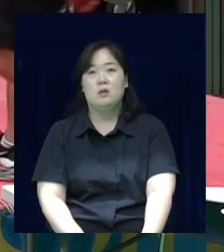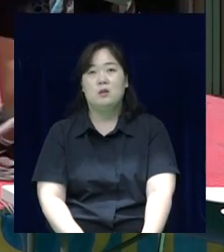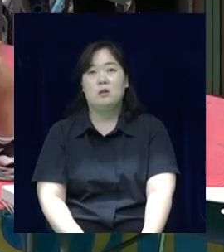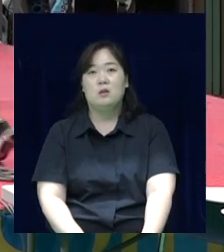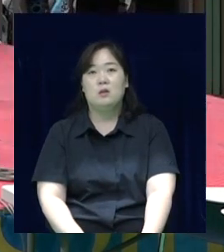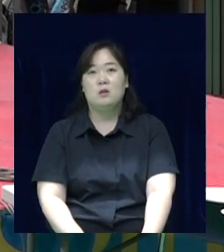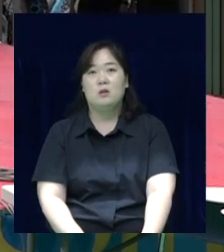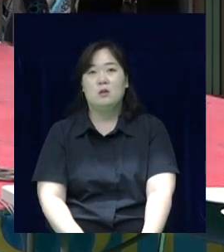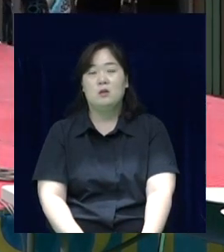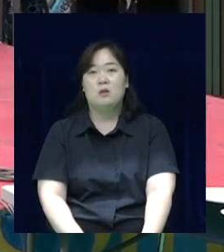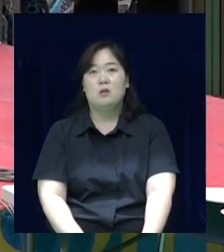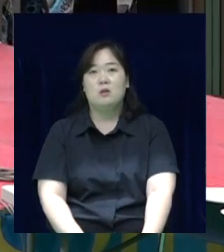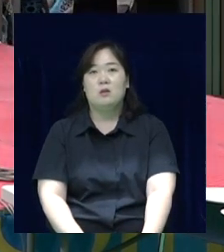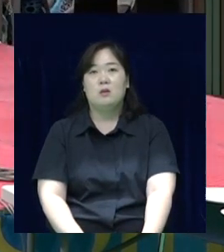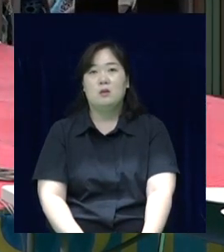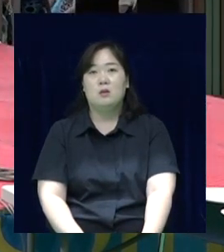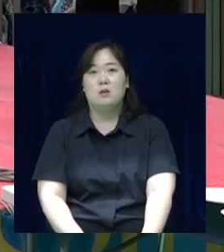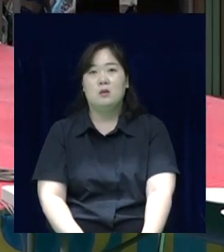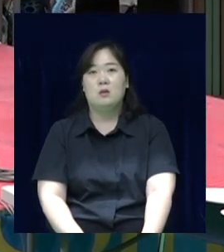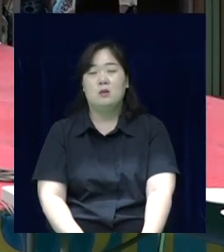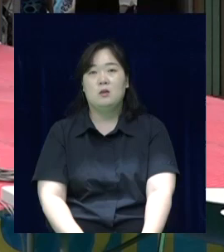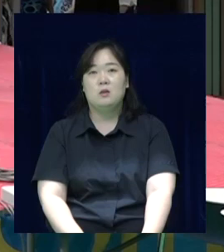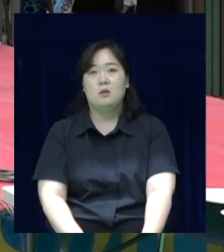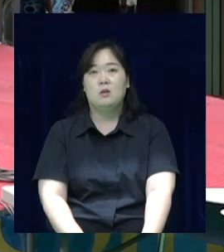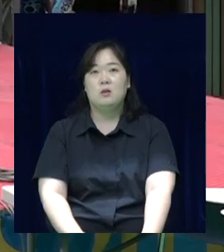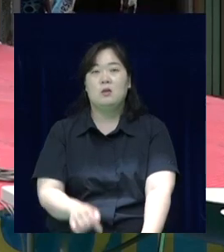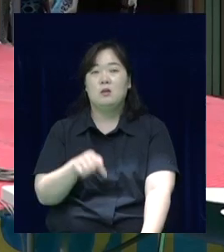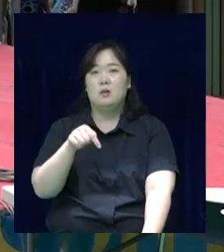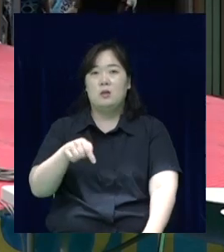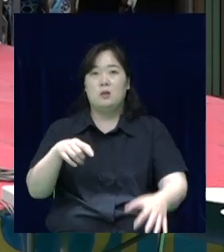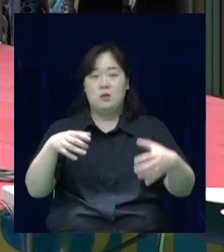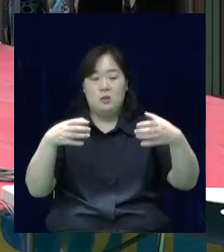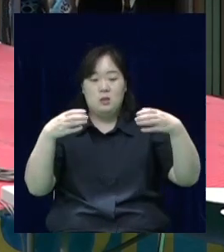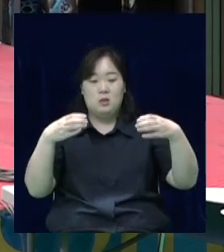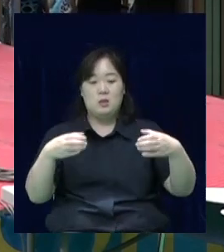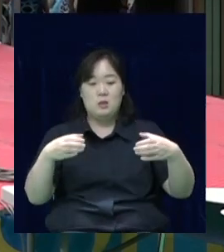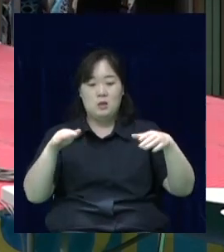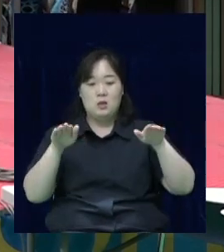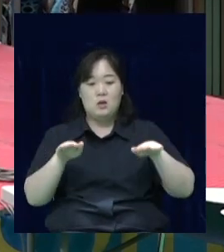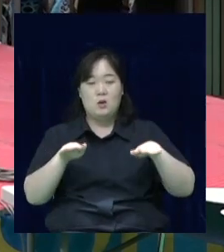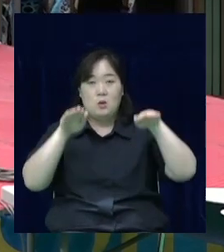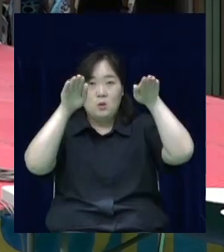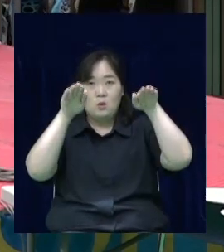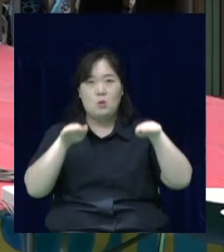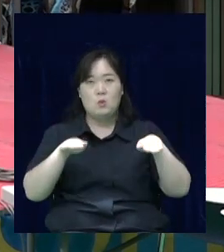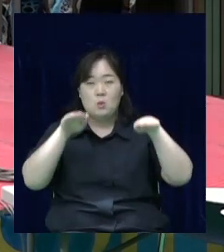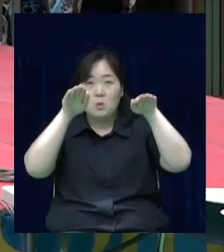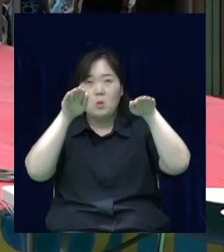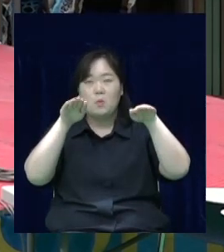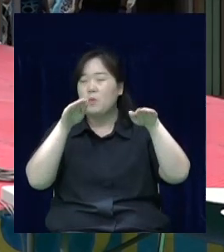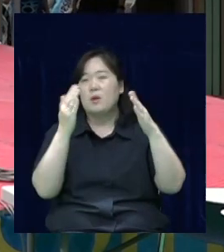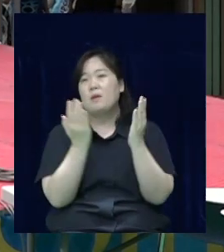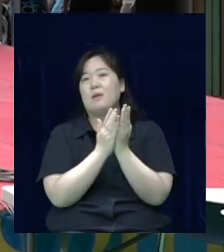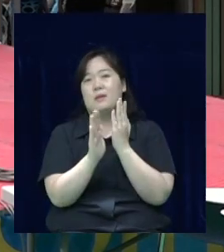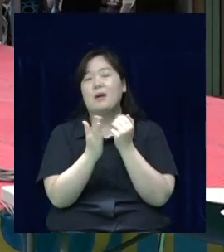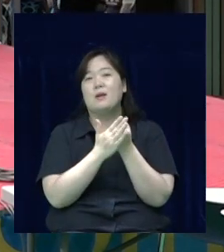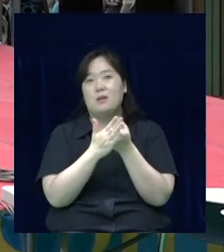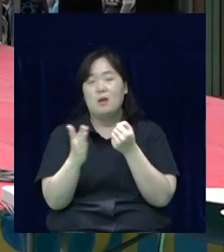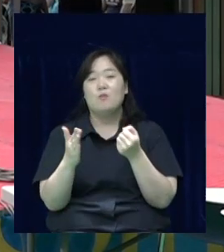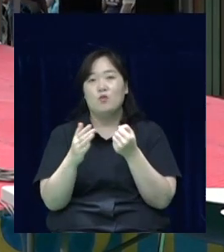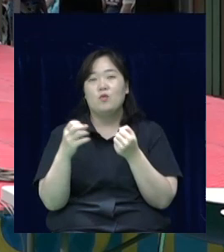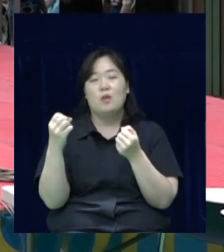지금 기구를 놓는 것으로 렉하이라 그러면 렉하이 네. 예, 렉하이가 높이가 맞지 않아서 그걸 바꾸는 것으로 보입니다.